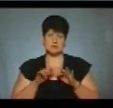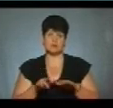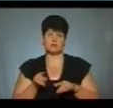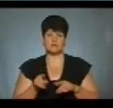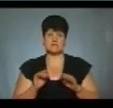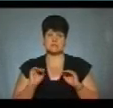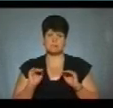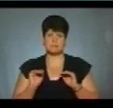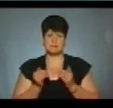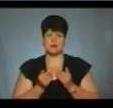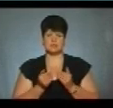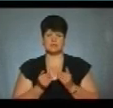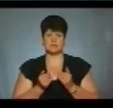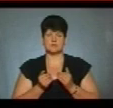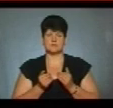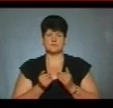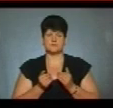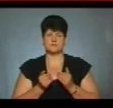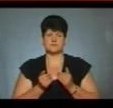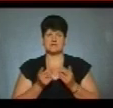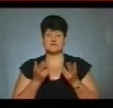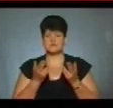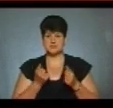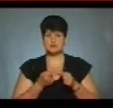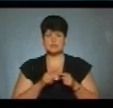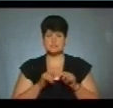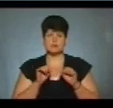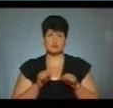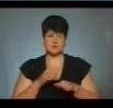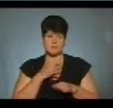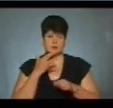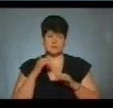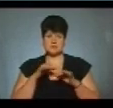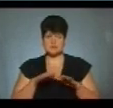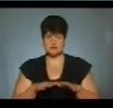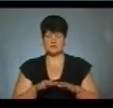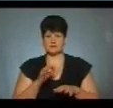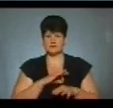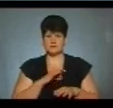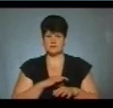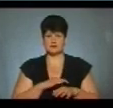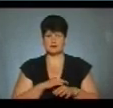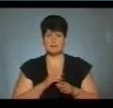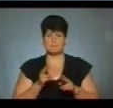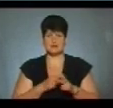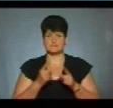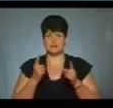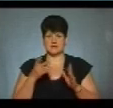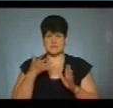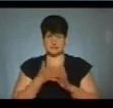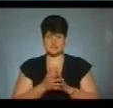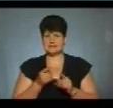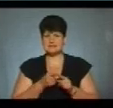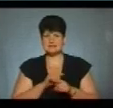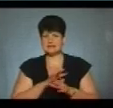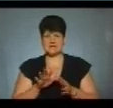значно зменшать вплив шкідливої дії вод. Звичайно, що це можна багато заходів вжити таких невеликих, без затрат коштів. Це не смітити.